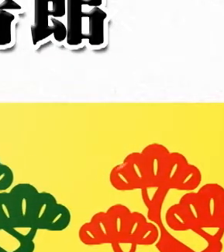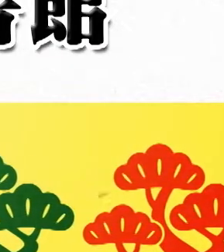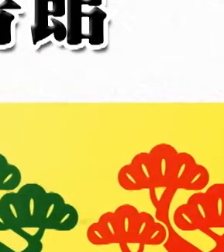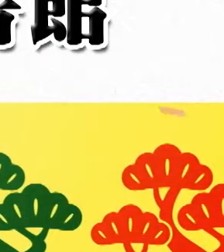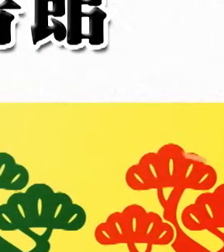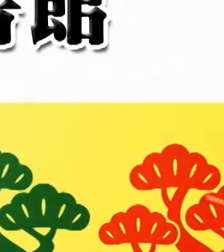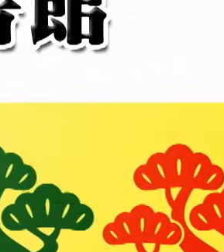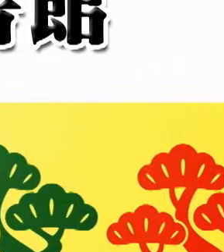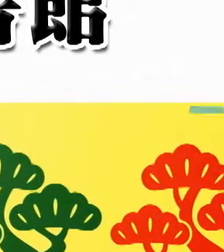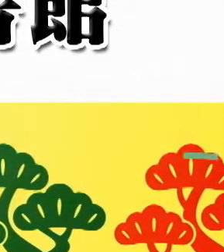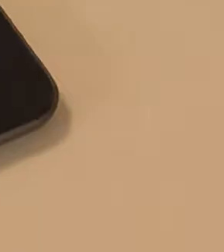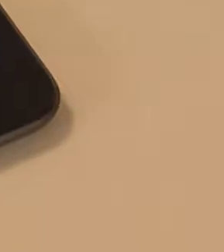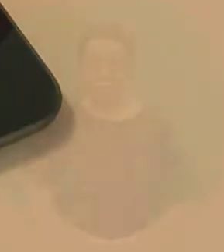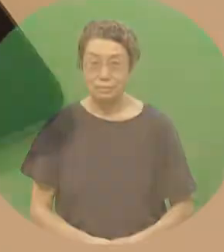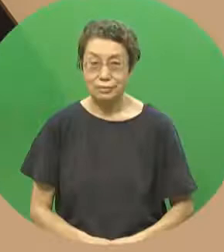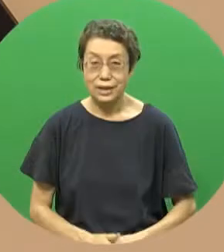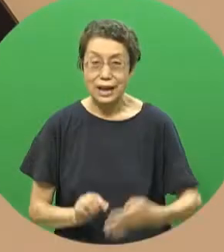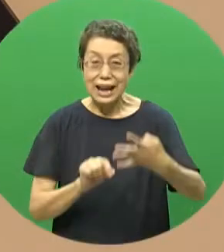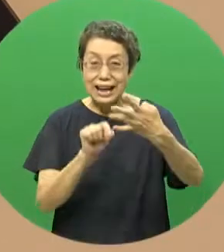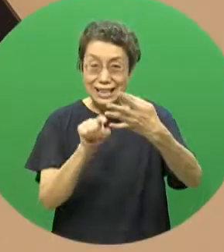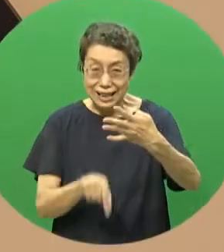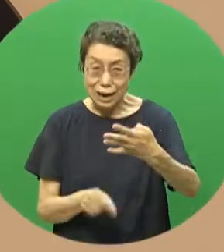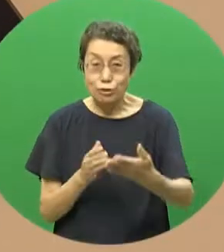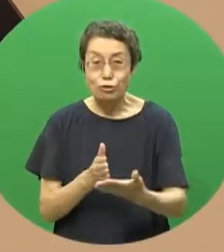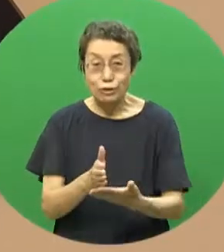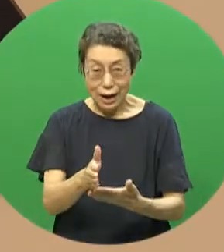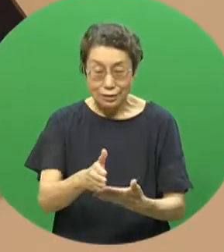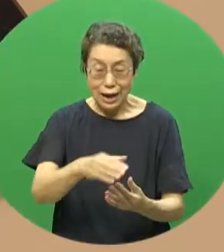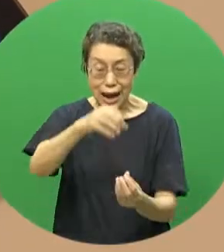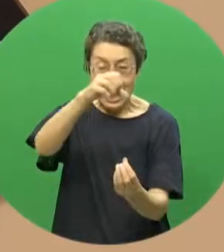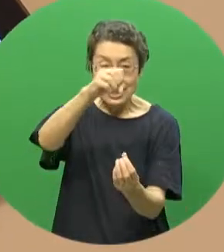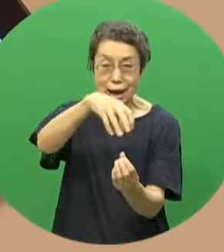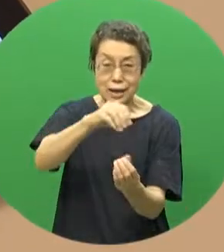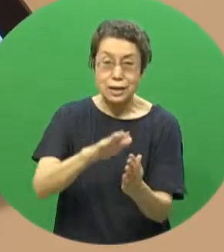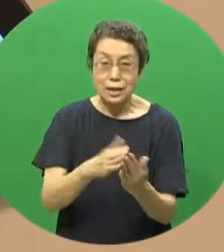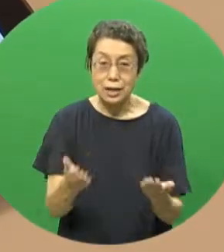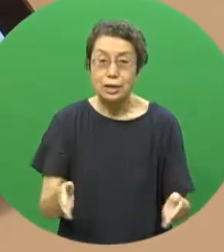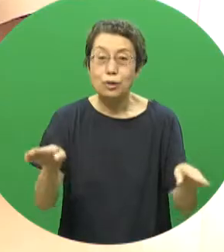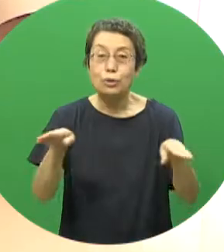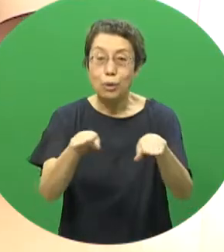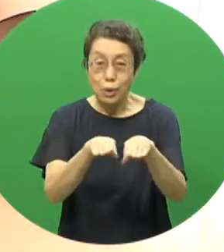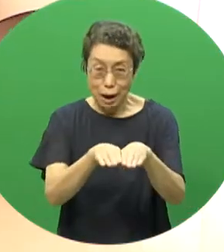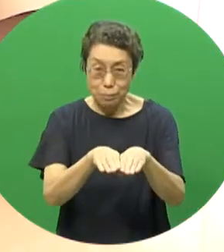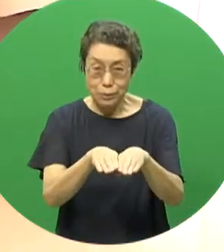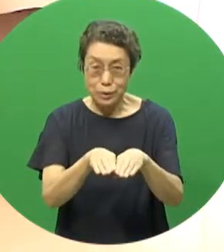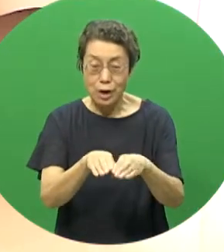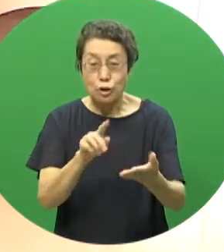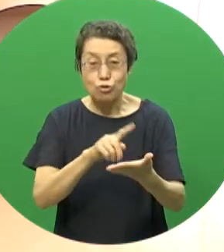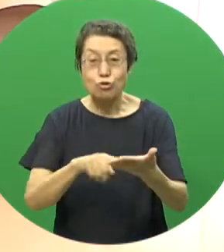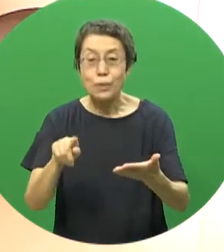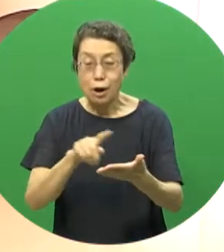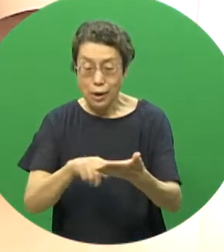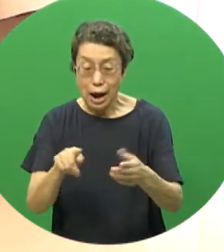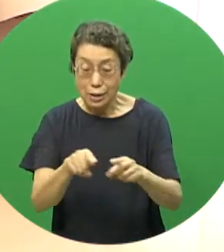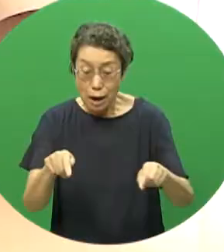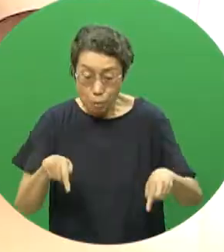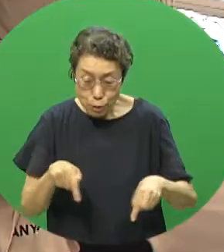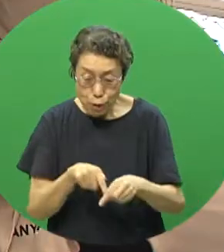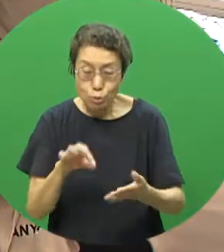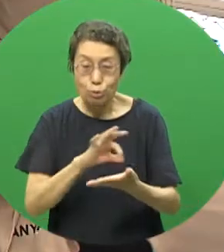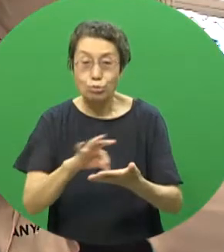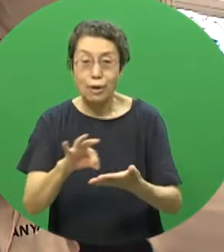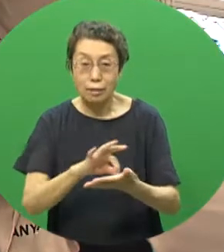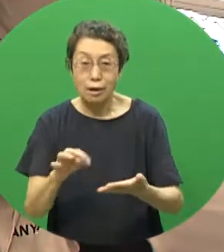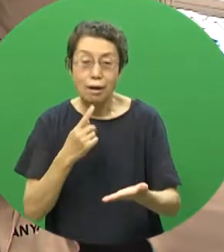館。4月に開設された電子書籍の図書館です。スマホやタブレットを使って手軽